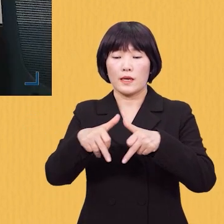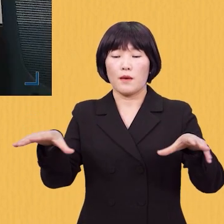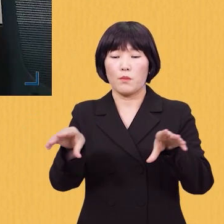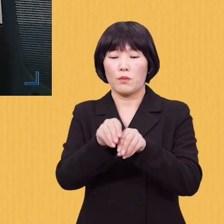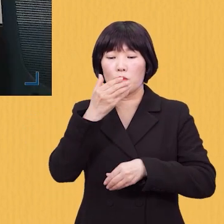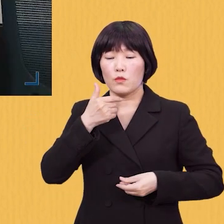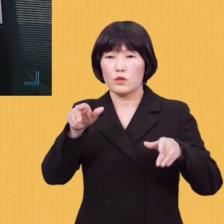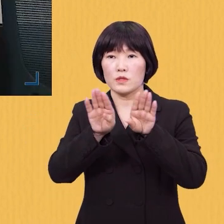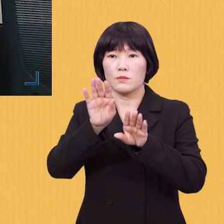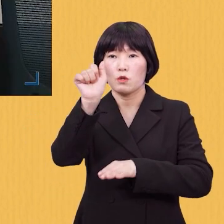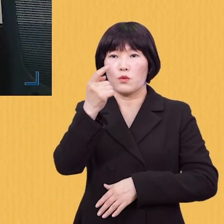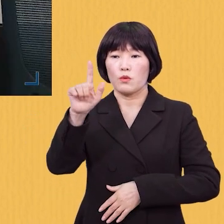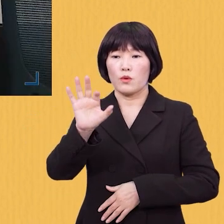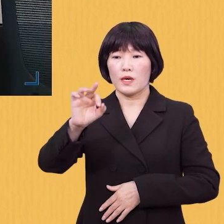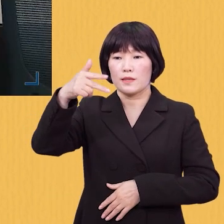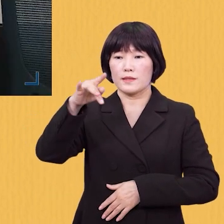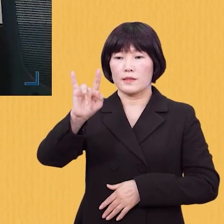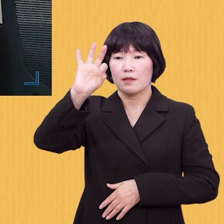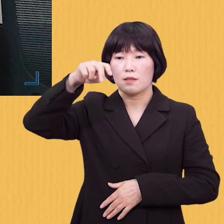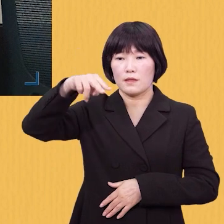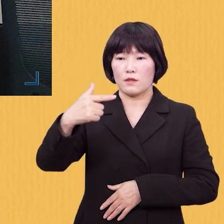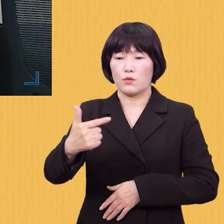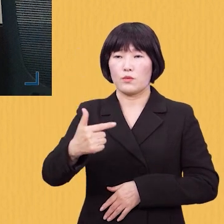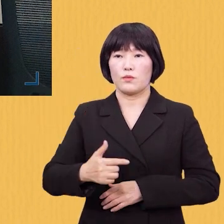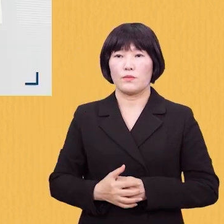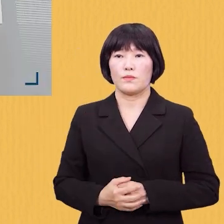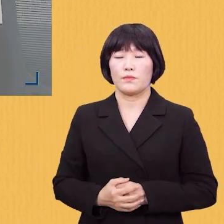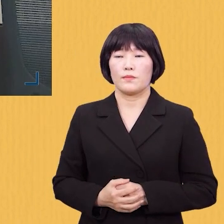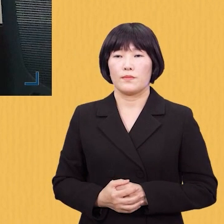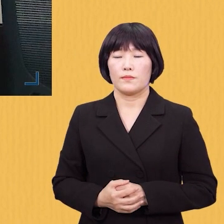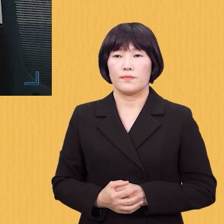강원도 장애인 종합복지관 황재윤님,